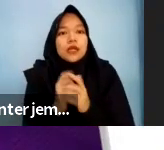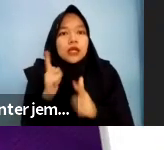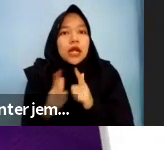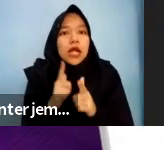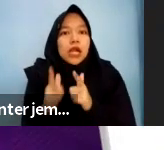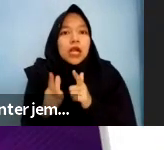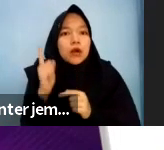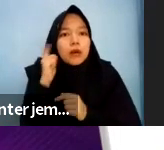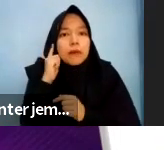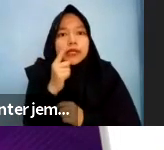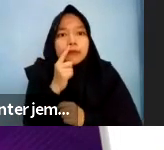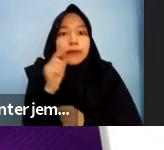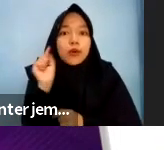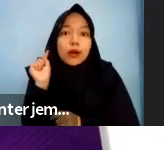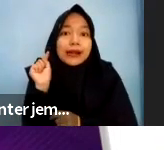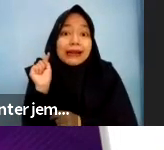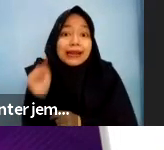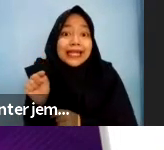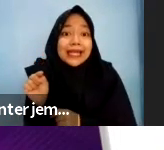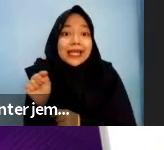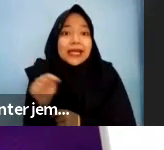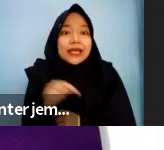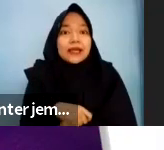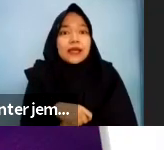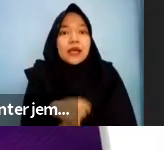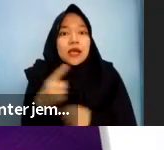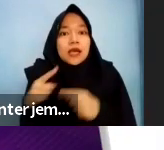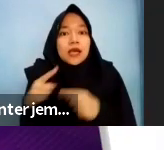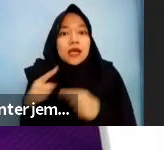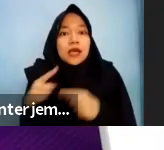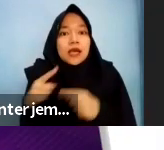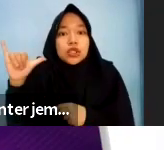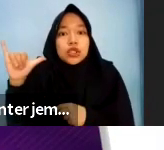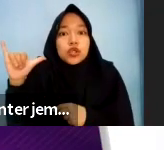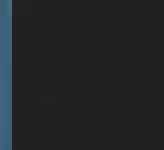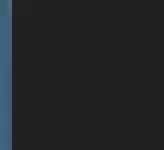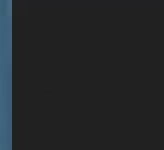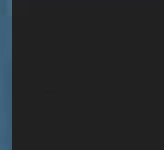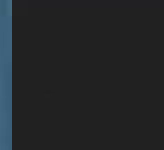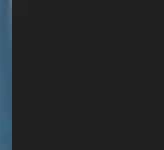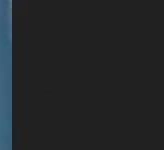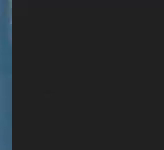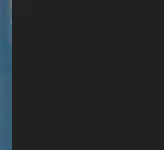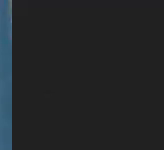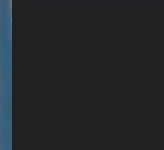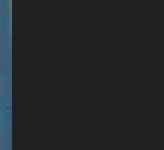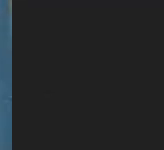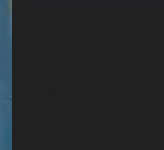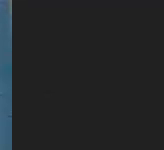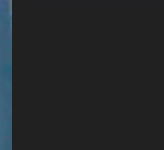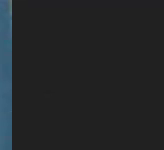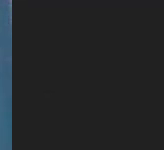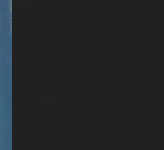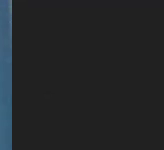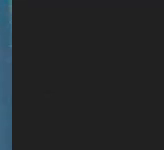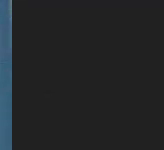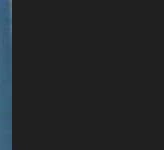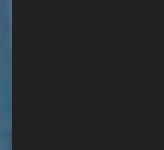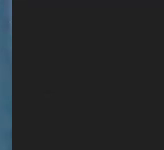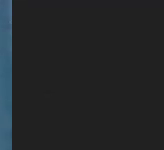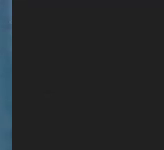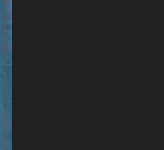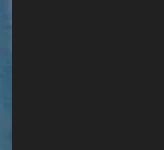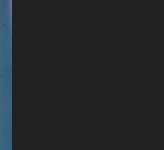tinggal klik YouTube nya Yusuf BBM Sidoarjo ini coba saya perlihatkan lagi